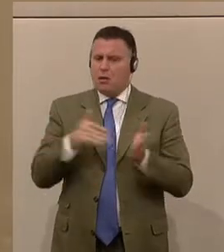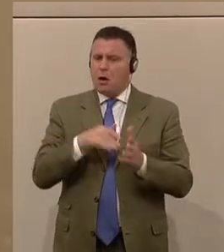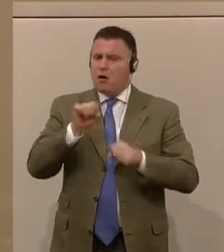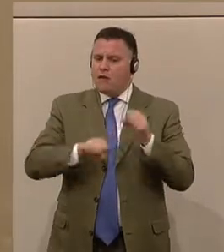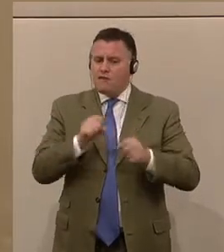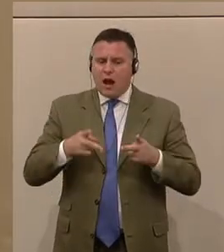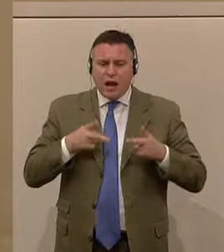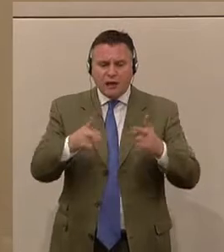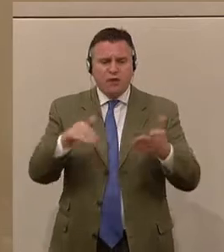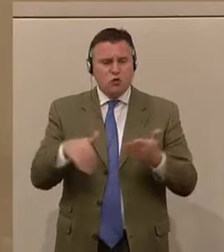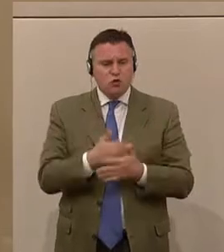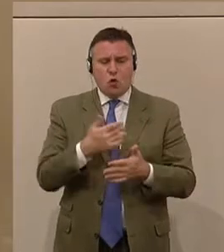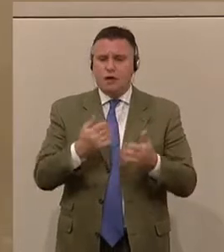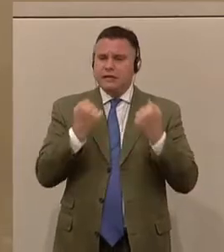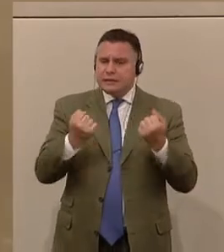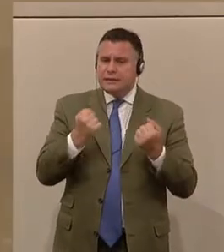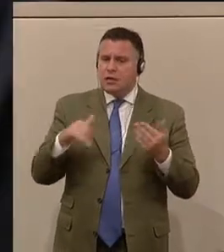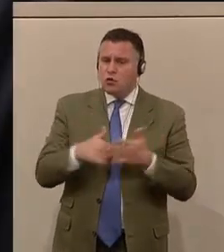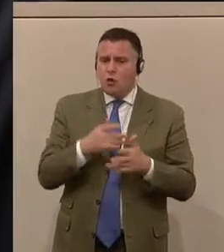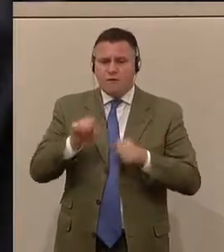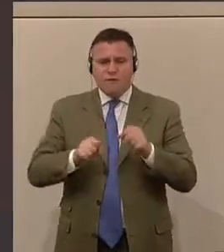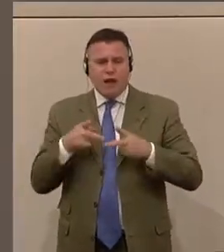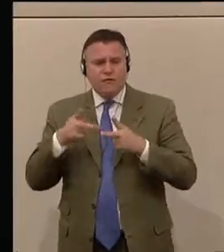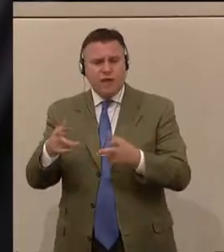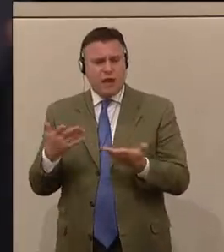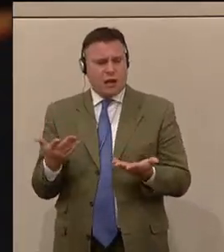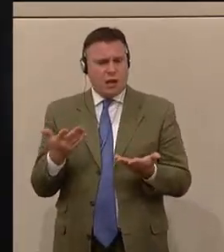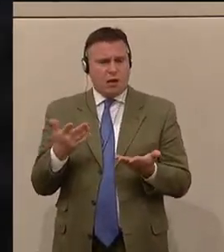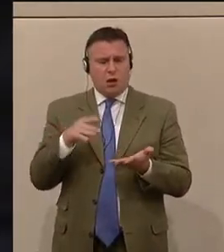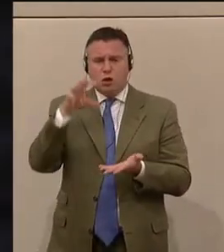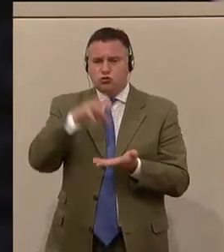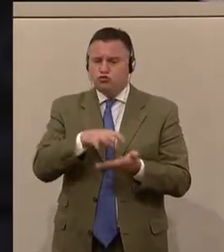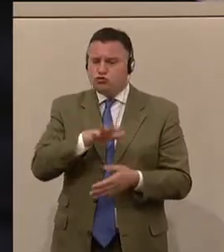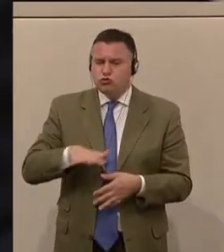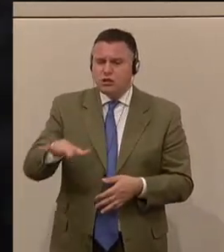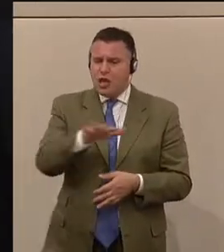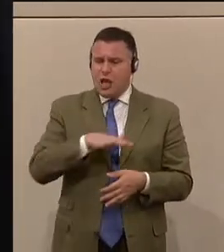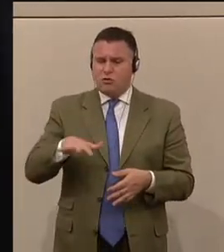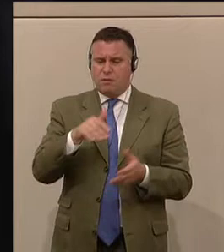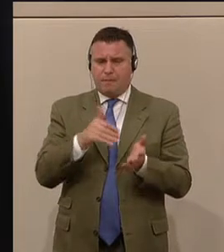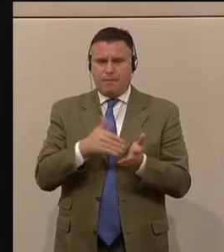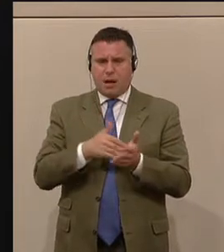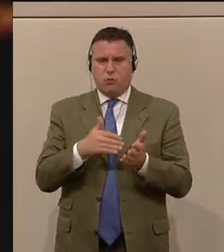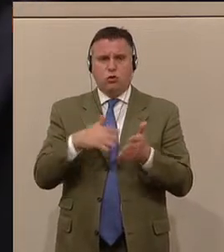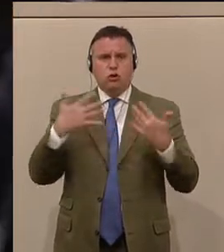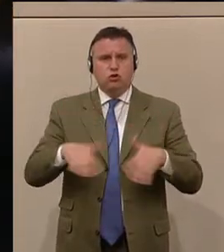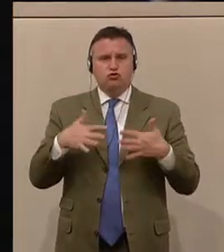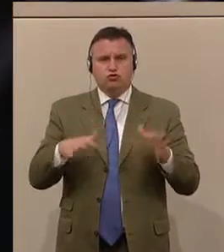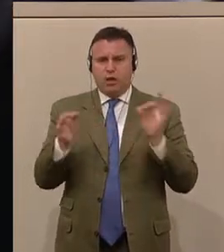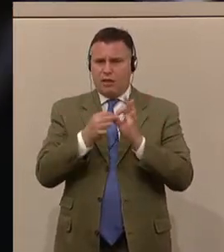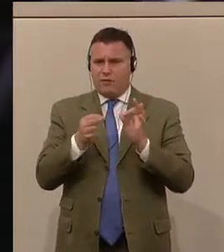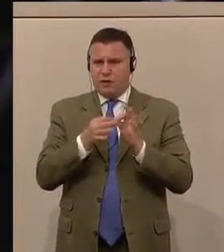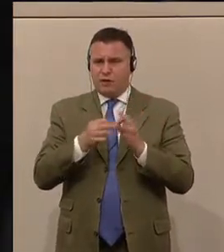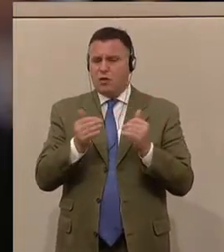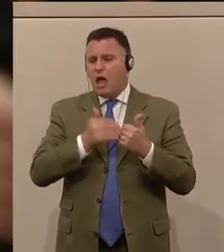Fahrradwege, da brauchen wir sicherere Fahrradwege, da brauchen wir aber in den städtischen Regionen vor allem Schnellverbindungen zwischen